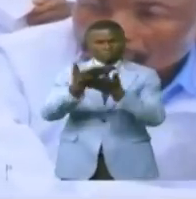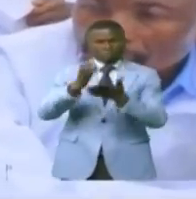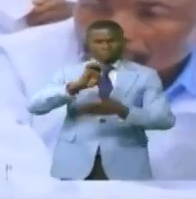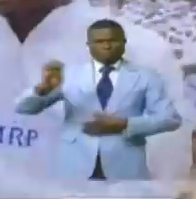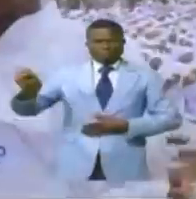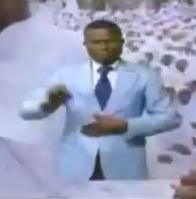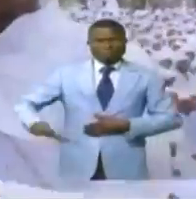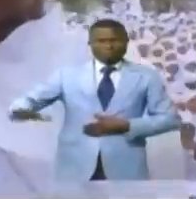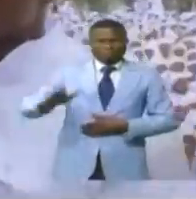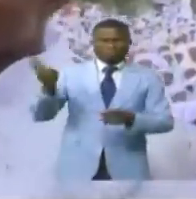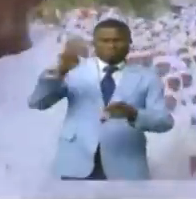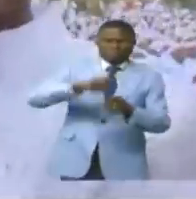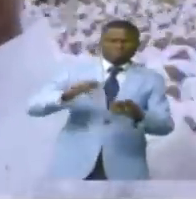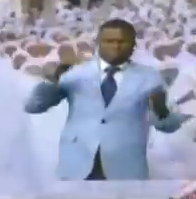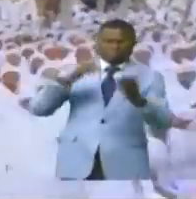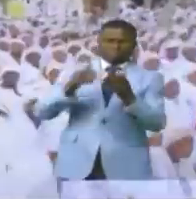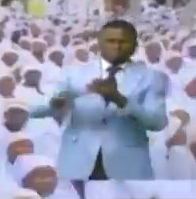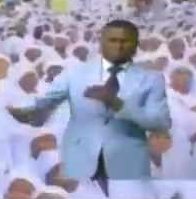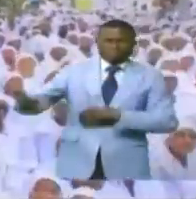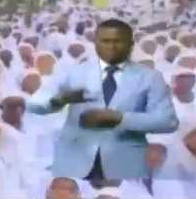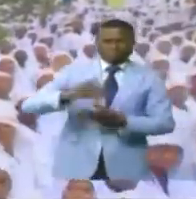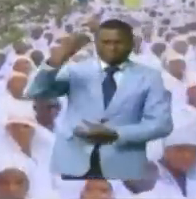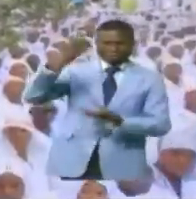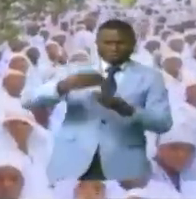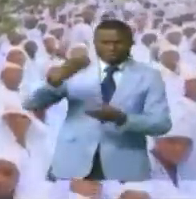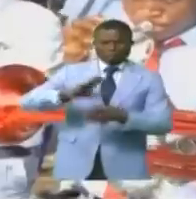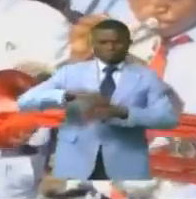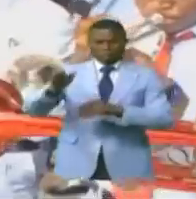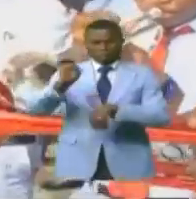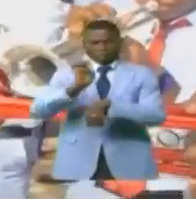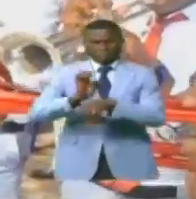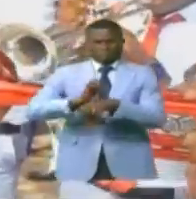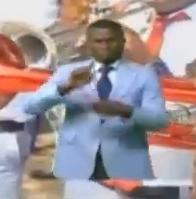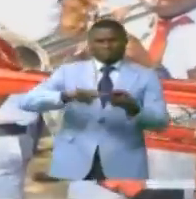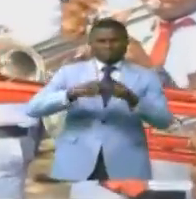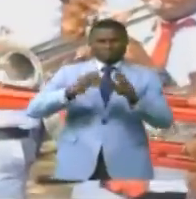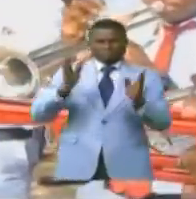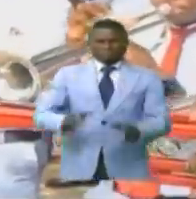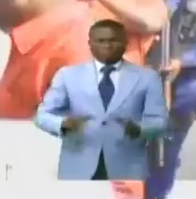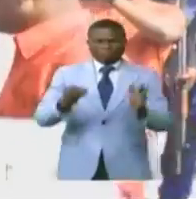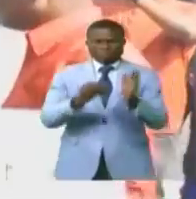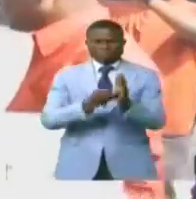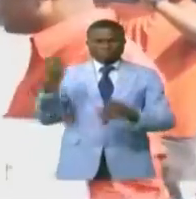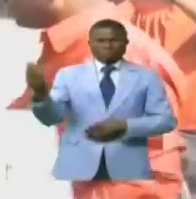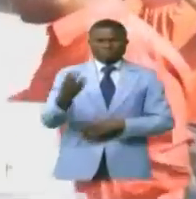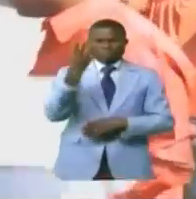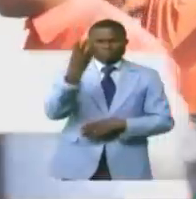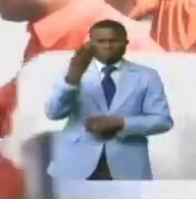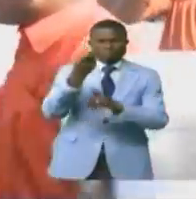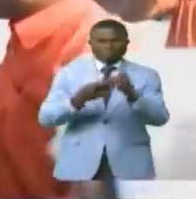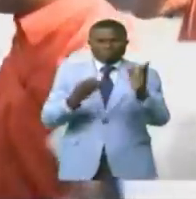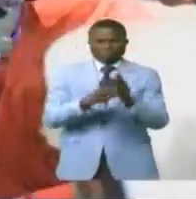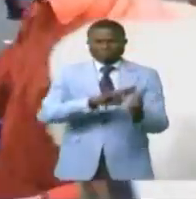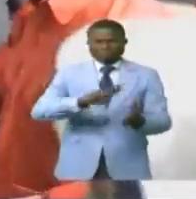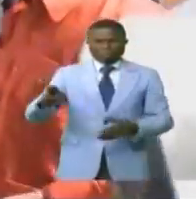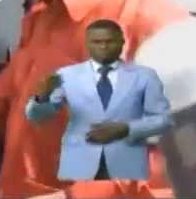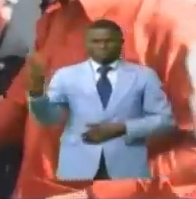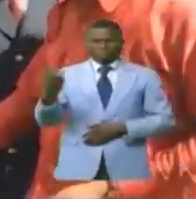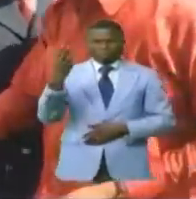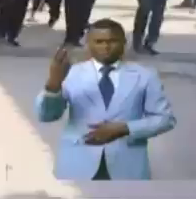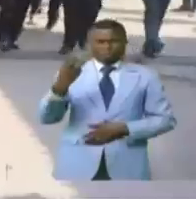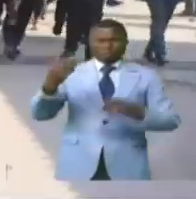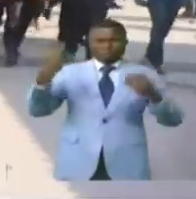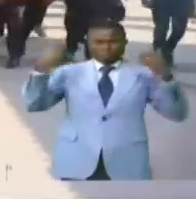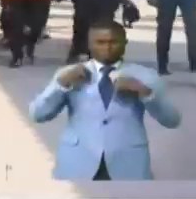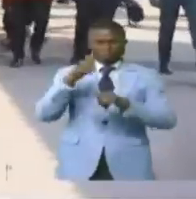du pays victime de l'agression rwandaise. Après l'église apostolique, le dimanche 24 septembre dernier, les gestionnaires